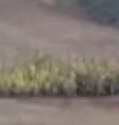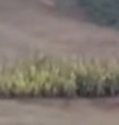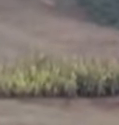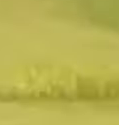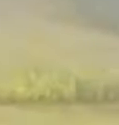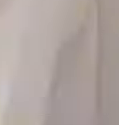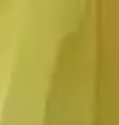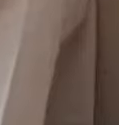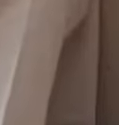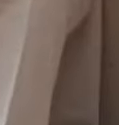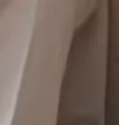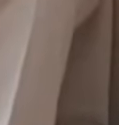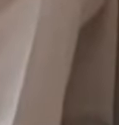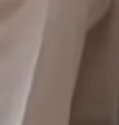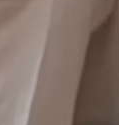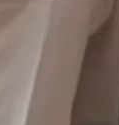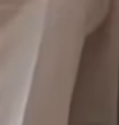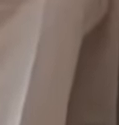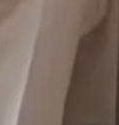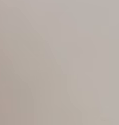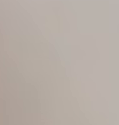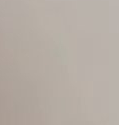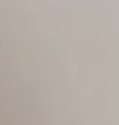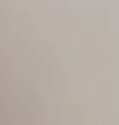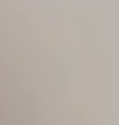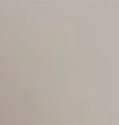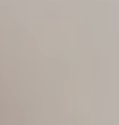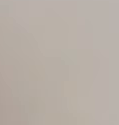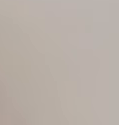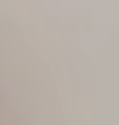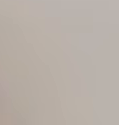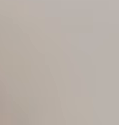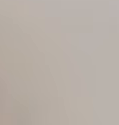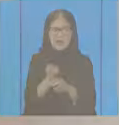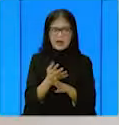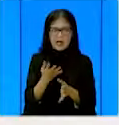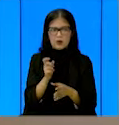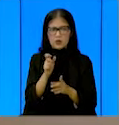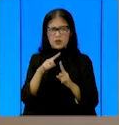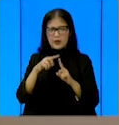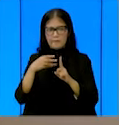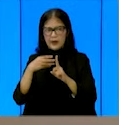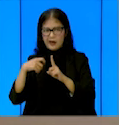Nafal kesulitan memahami penjelasan soal materi ujian dan gagal lolos UTBK.